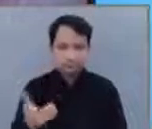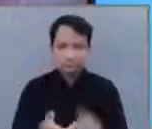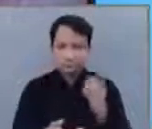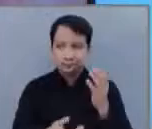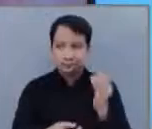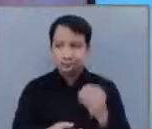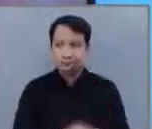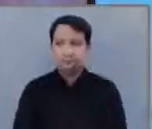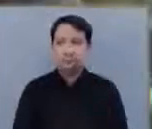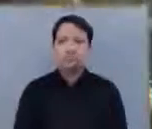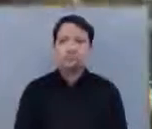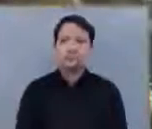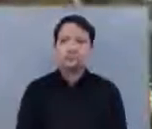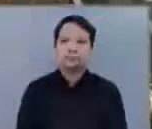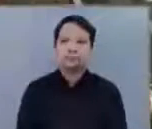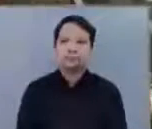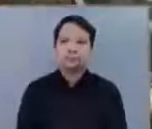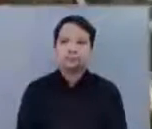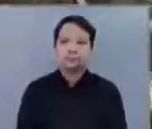Mela.